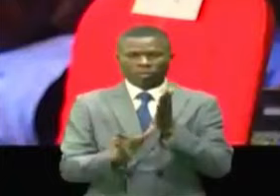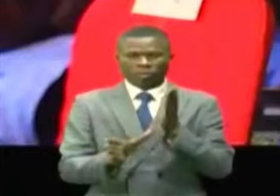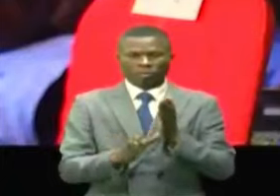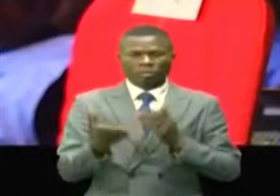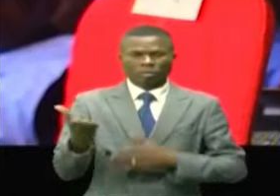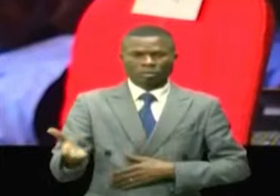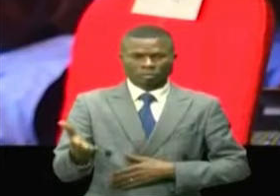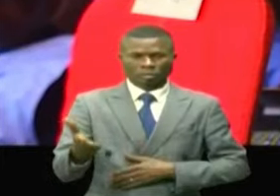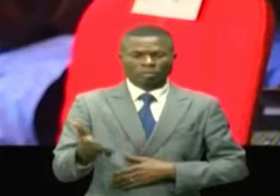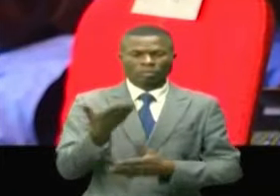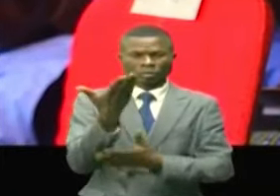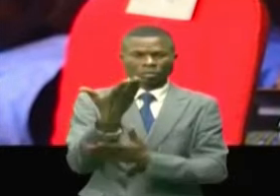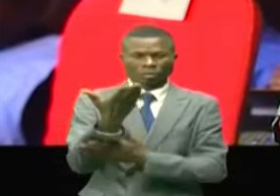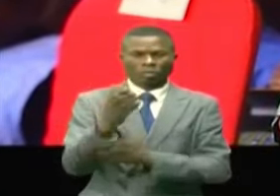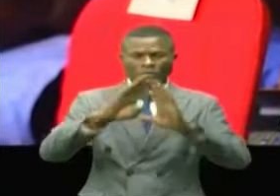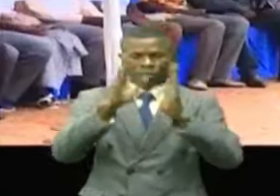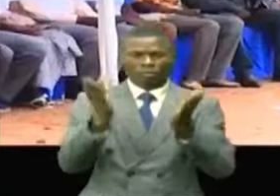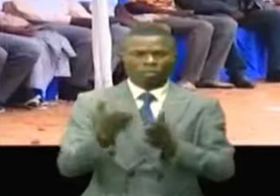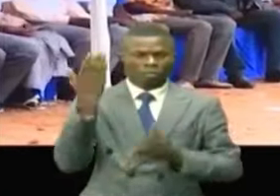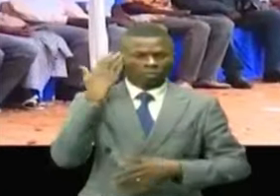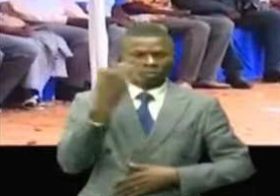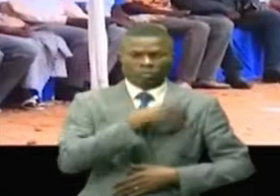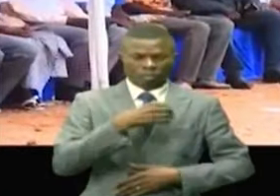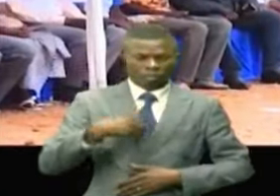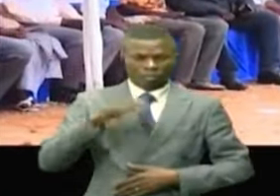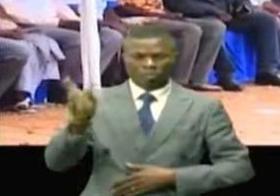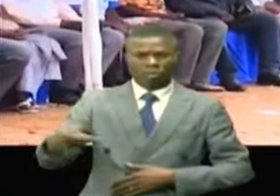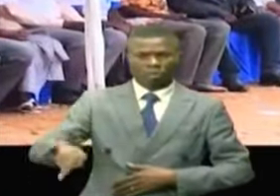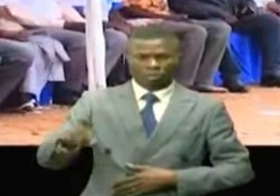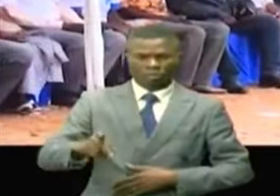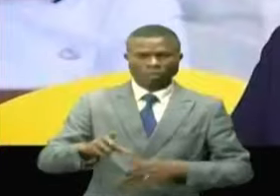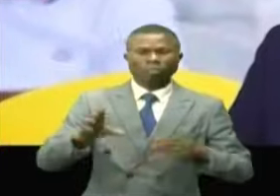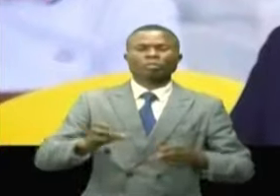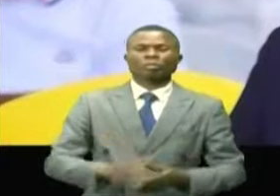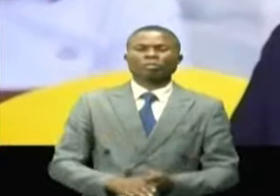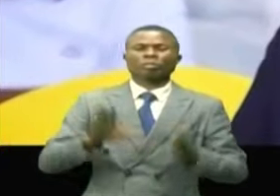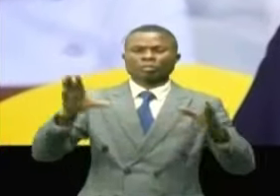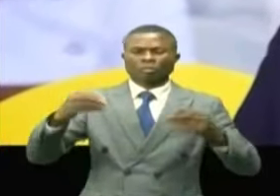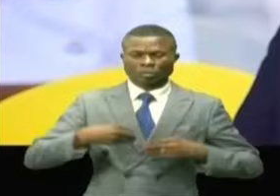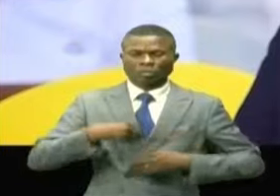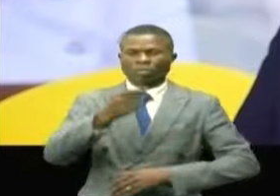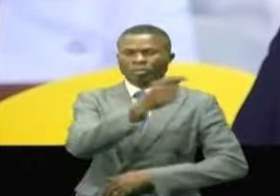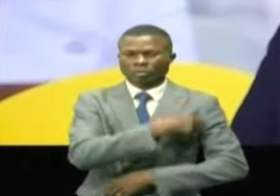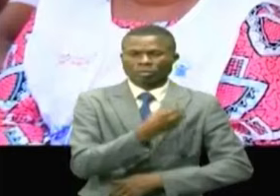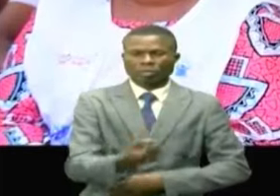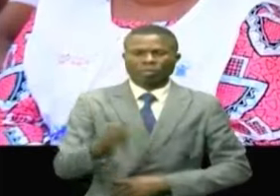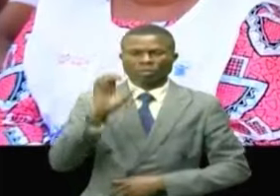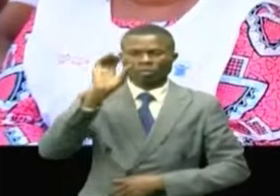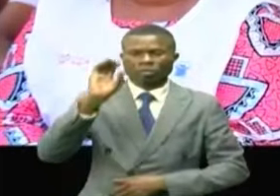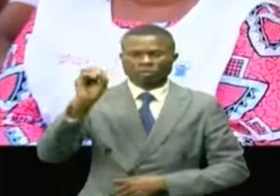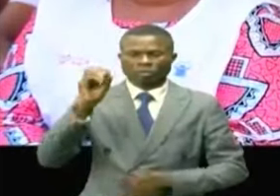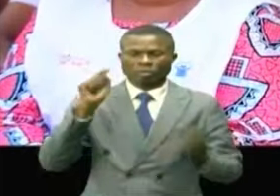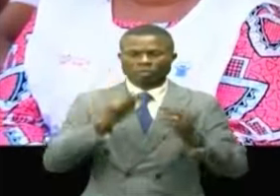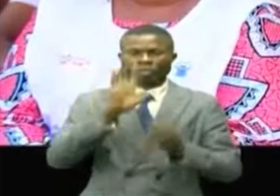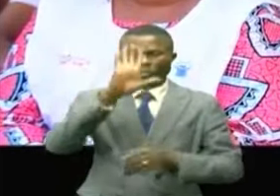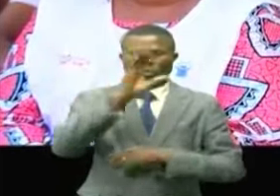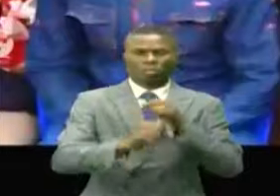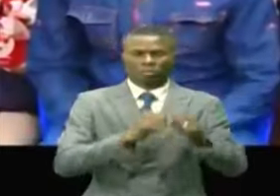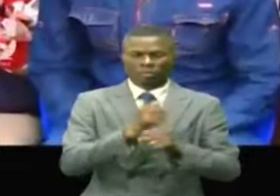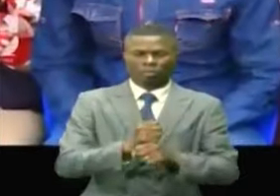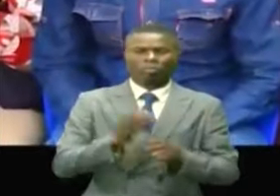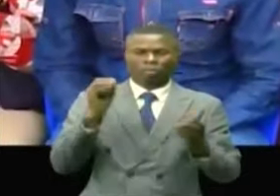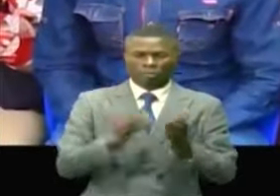Kalenga a invité tous les parents de son entité à faire vacciner leurs enfants ayant l'âge recu par la même